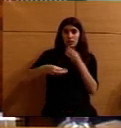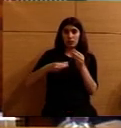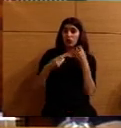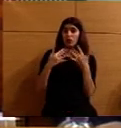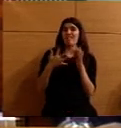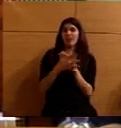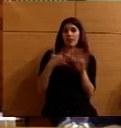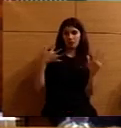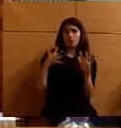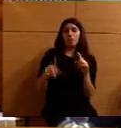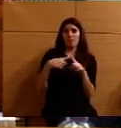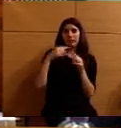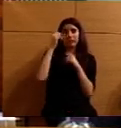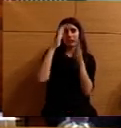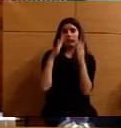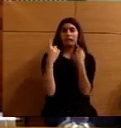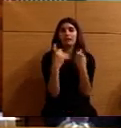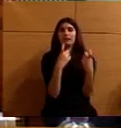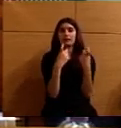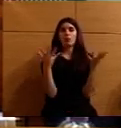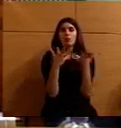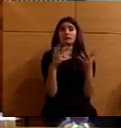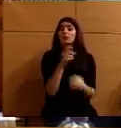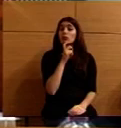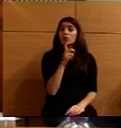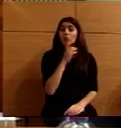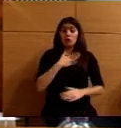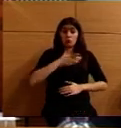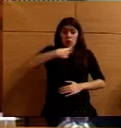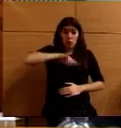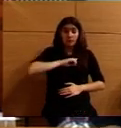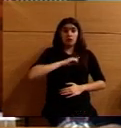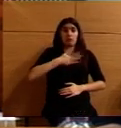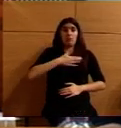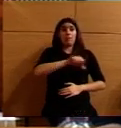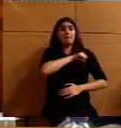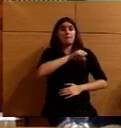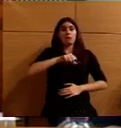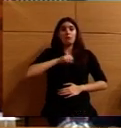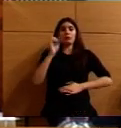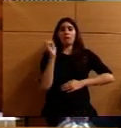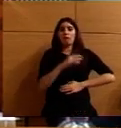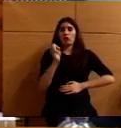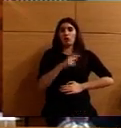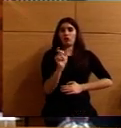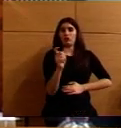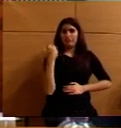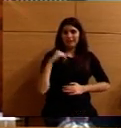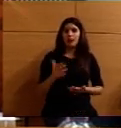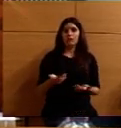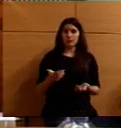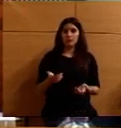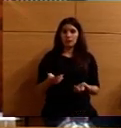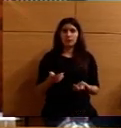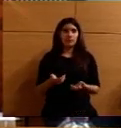més ràpid i ho fa tenint les necessitats més urgents i ho fem a través del nostre especial fons de contingència, se li diu així, que